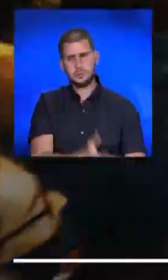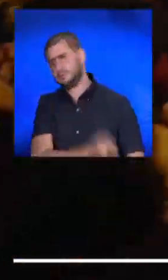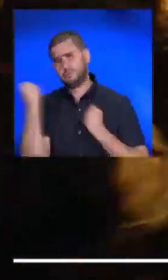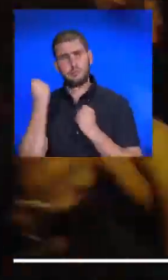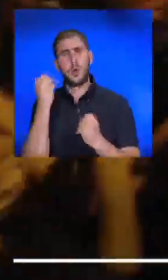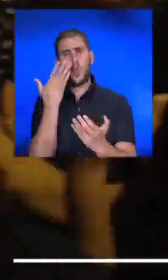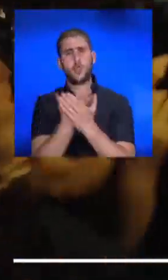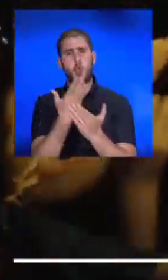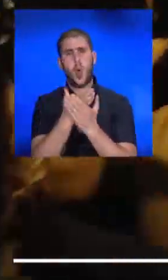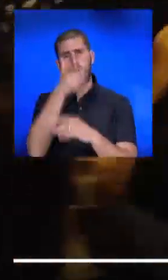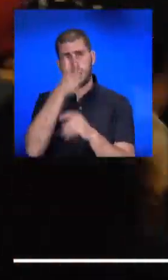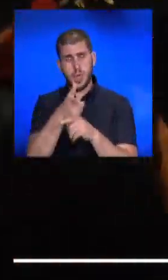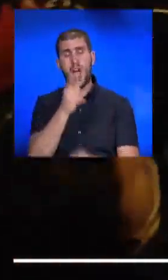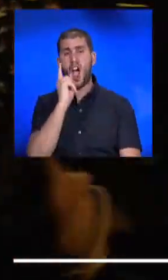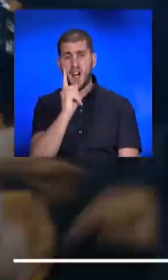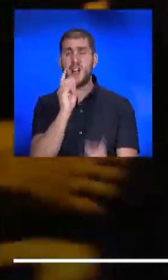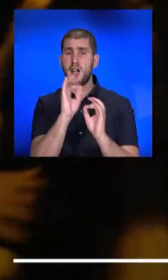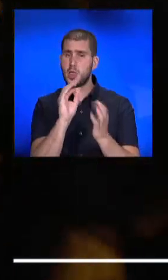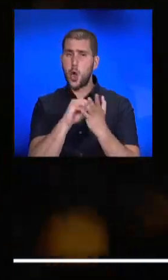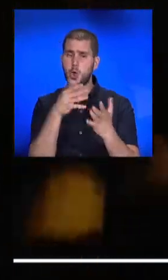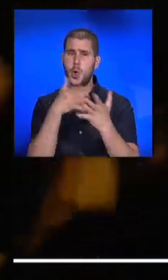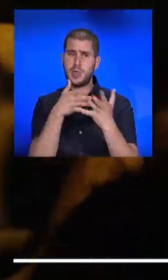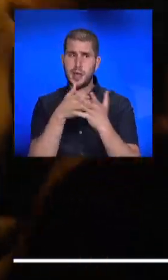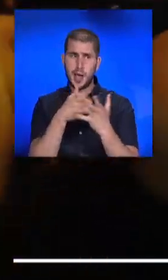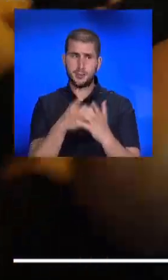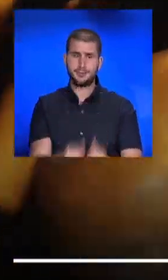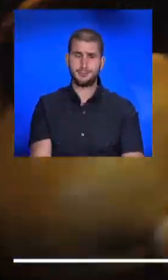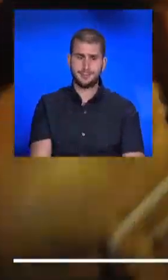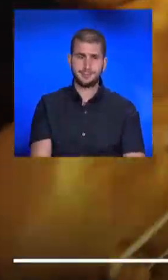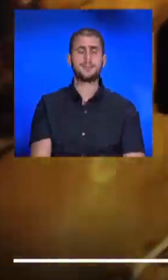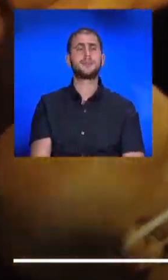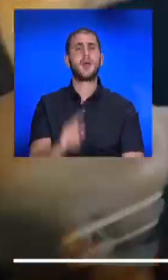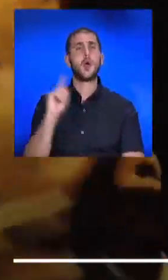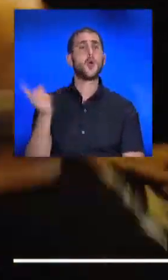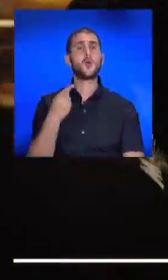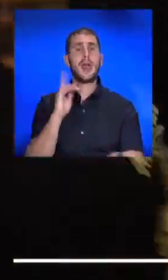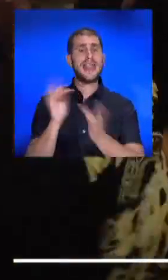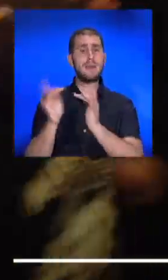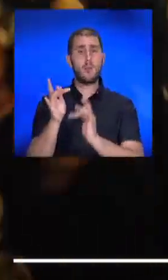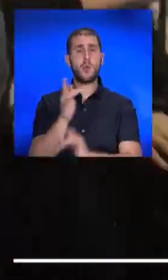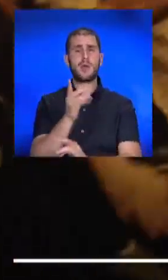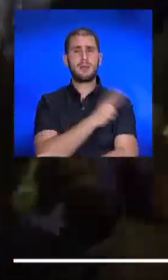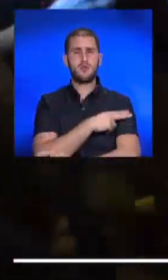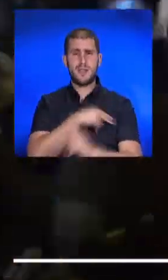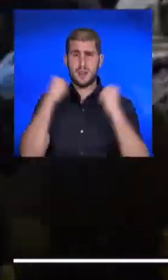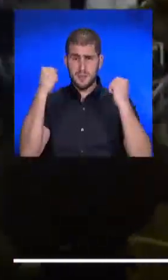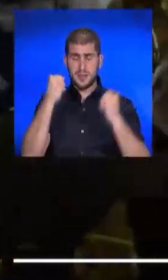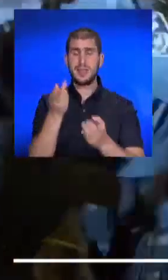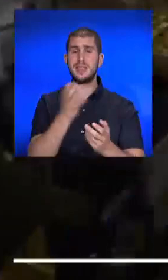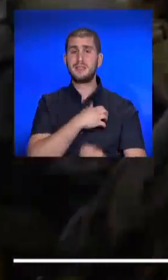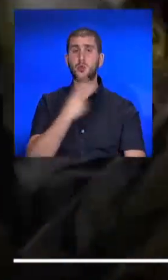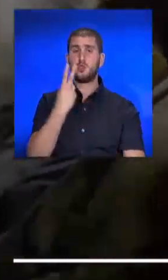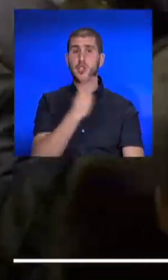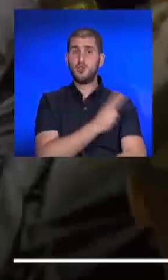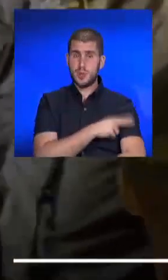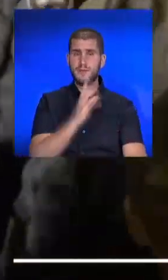תועד, אבל עדיין לא נחקר למיטב ידיעתנו. בכלל העימותים בין המשטרה למוחים אתמול בירושלים נפצעו שני שוטרים וגם